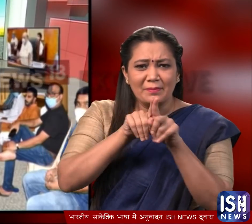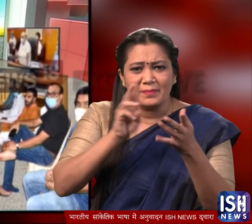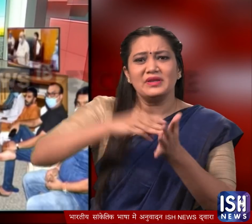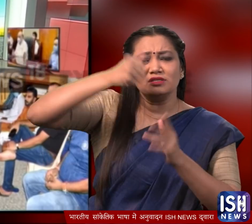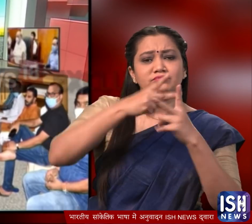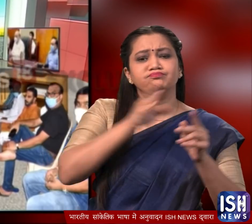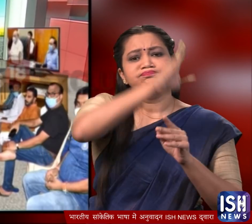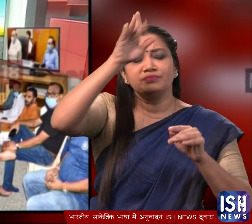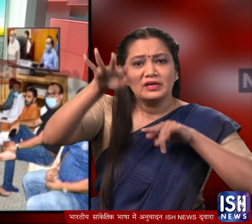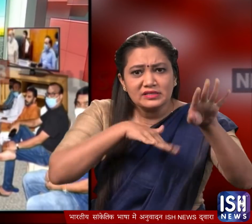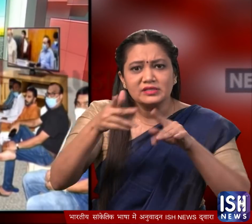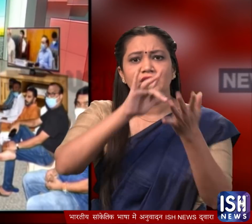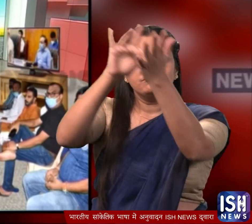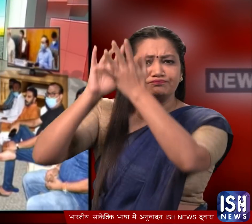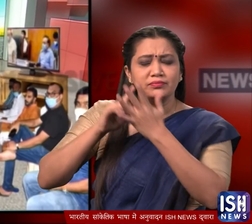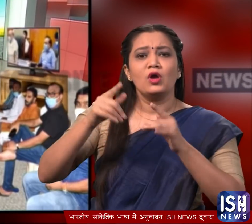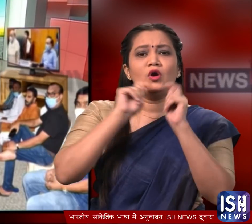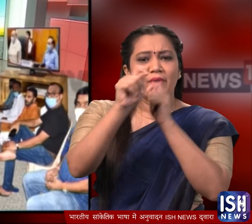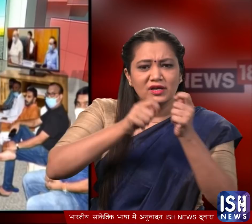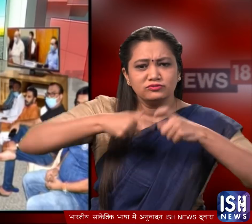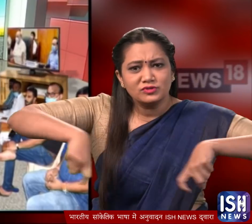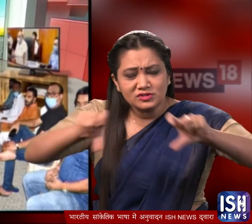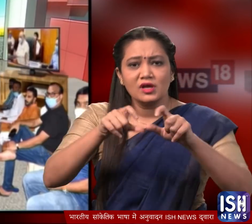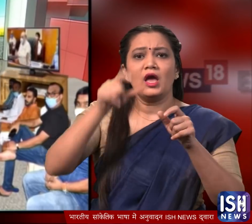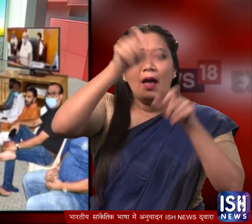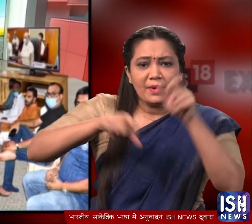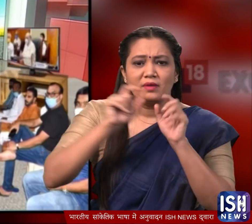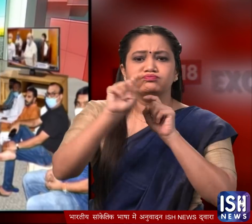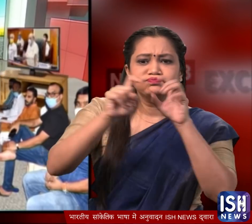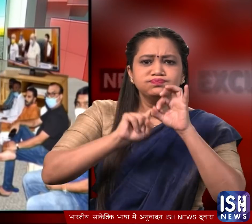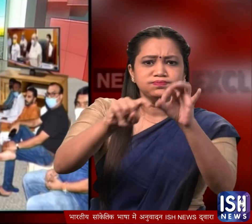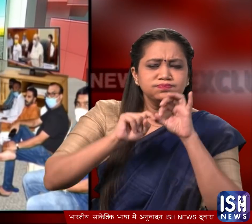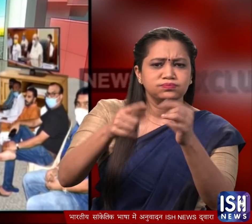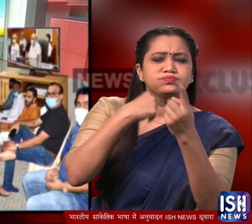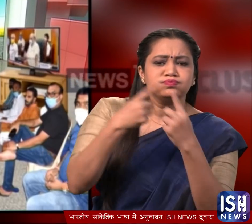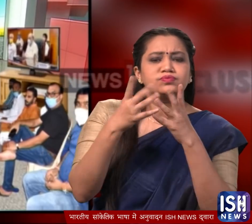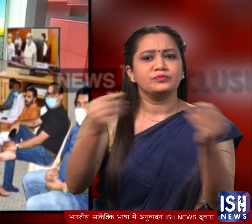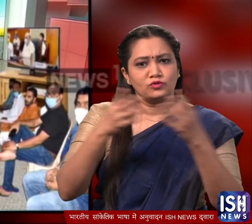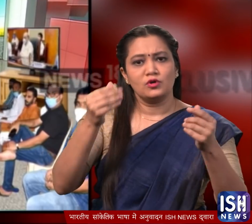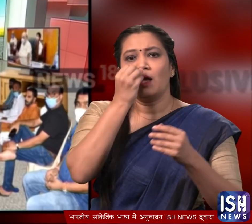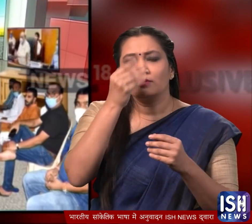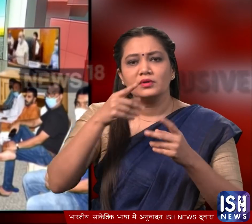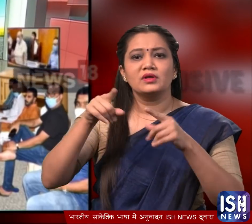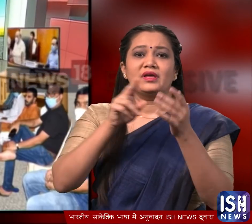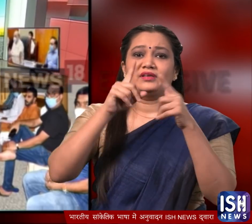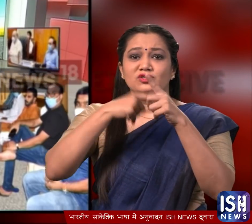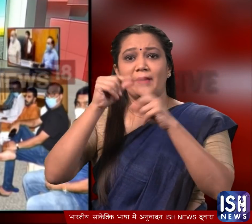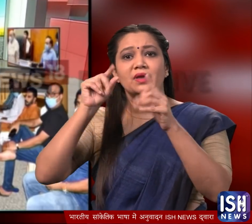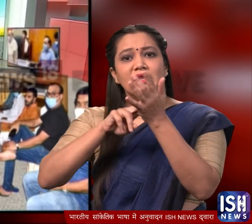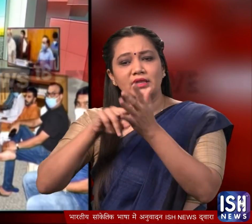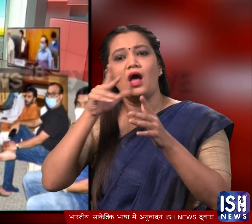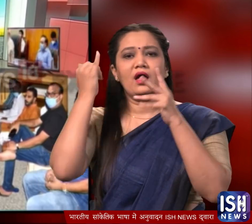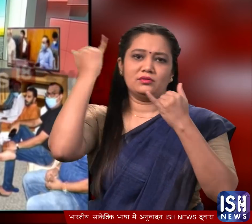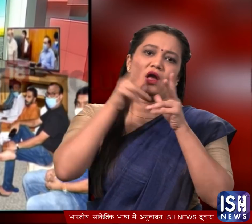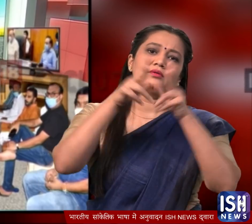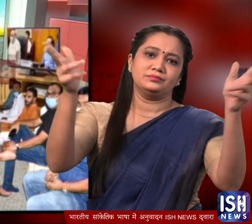की राजधानियों और बड़े शहरों में प्रेस कॉन्फ्रेंस करेंगे। साथ ही जनता के बीच सभाएं करने के निर्देश भी बीजेपी अध्यक्ष जेपी नड्डा की